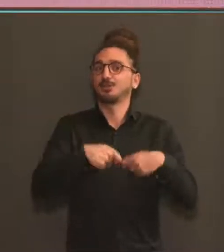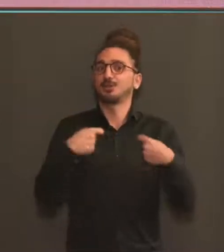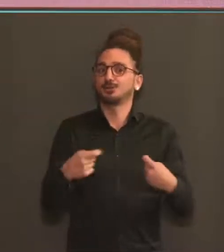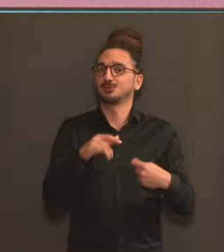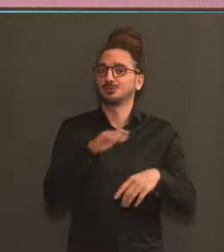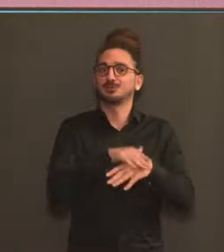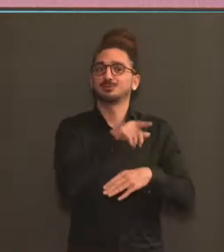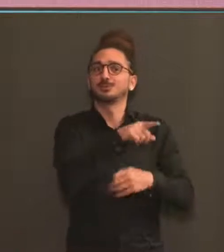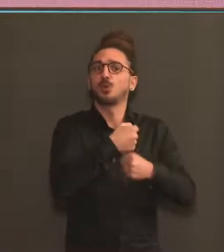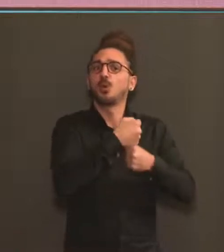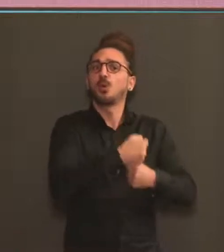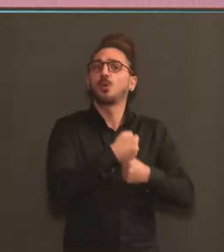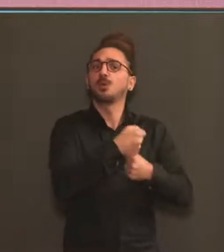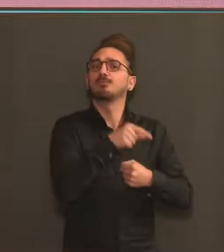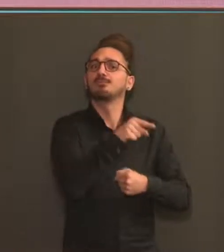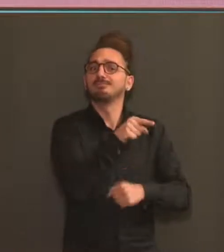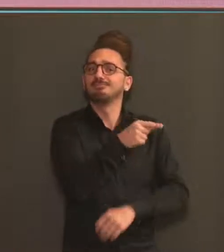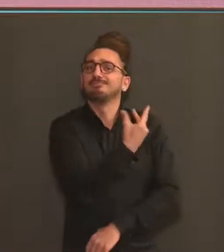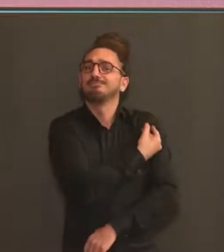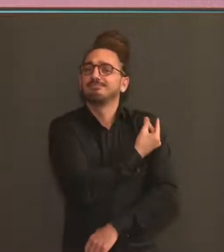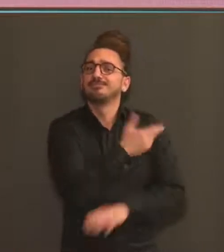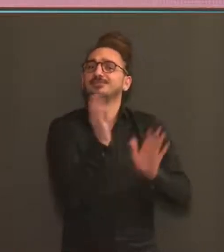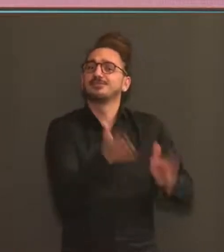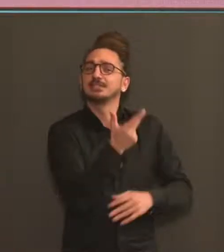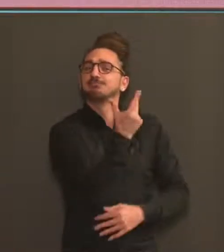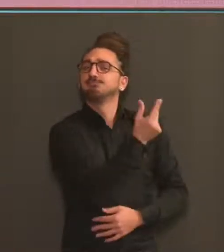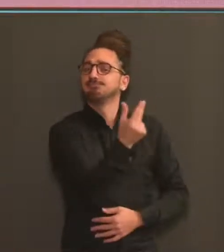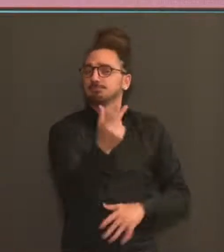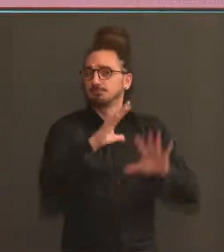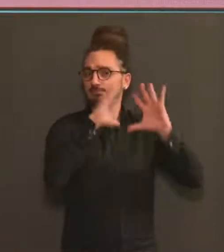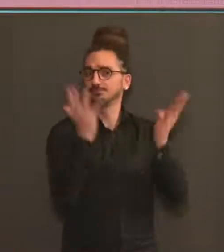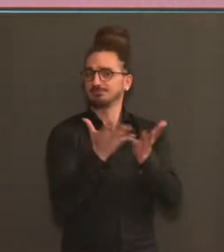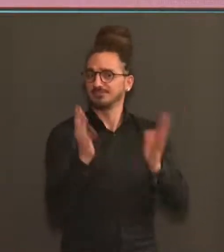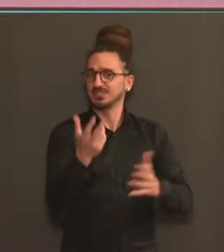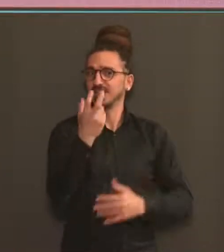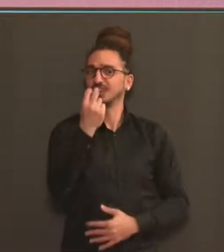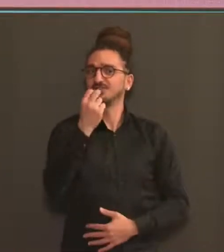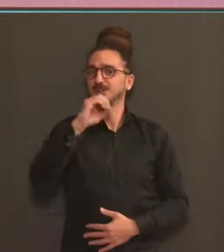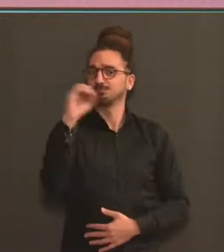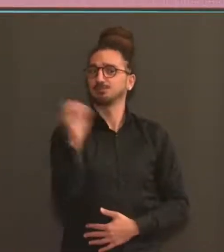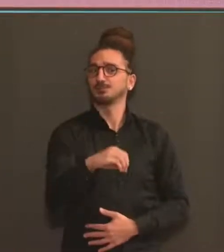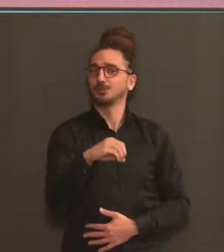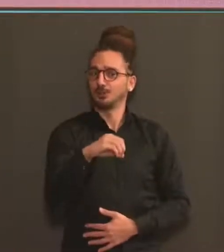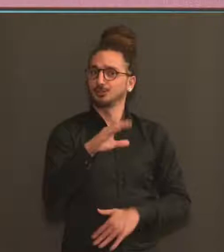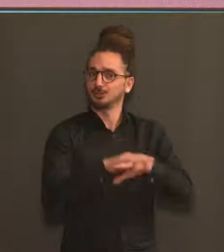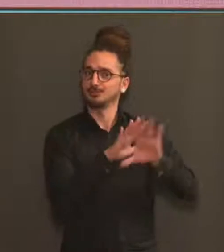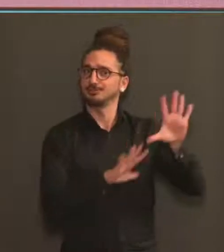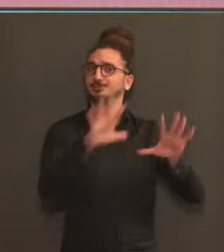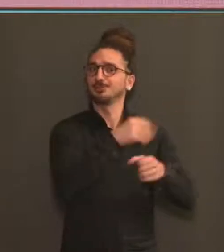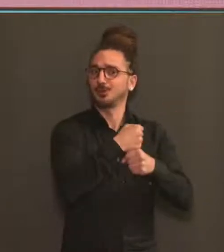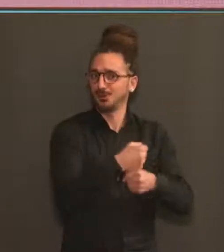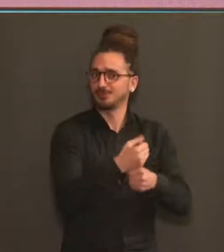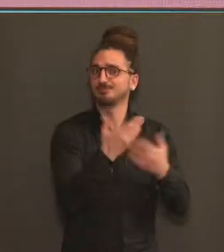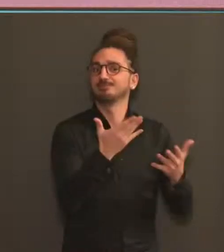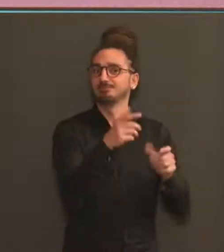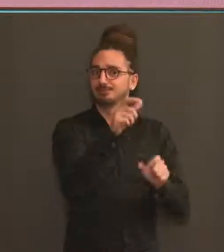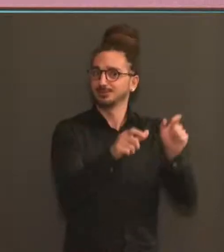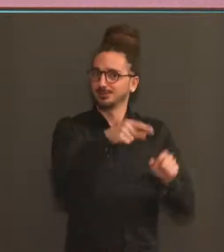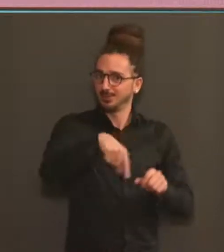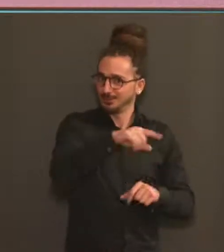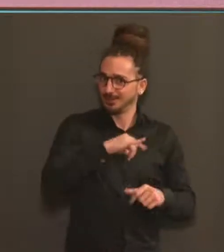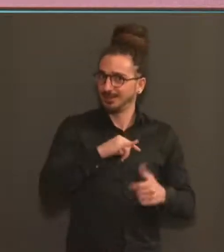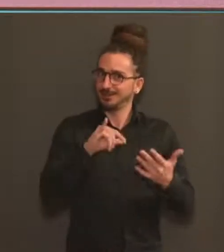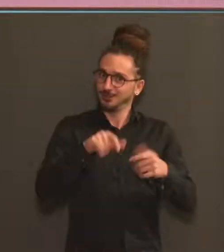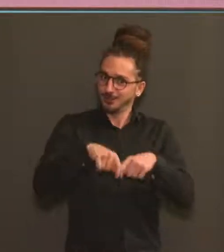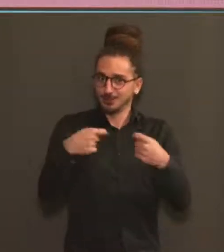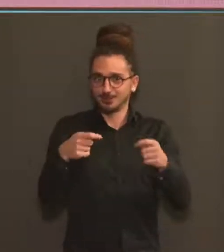est atteinte, de nombreux résidents ont enfin pu renouer avec un retour à la normalité. Ils ont